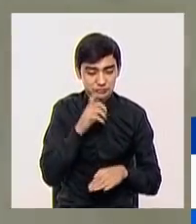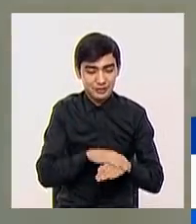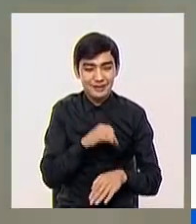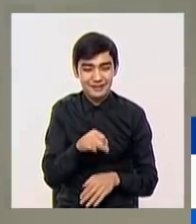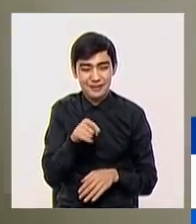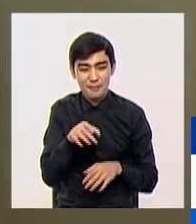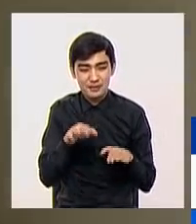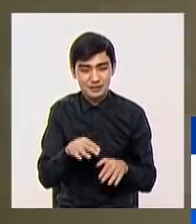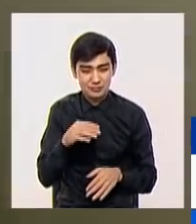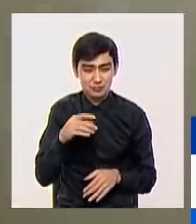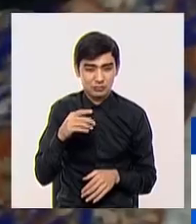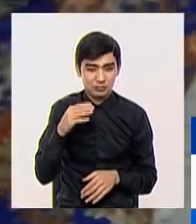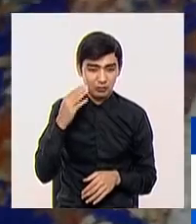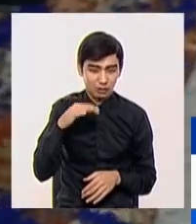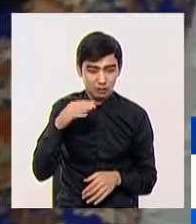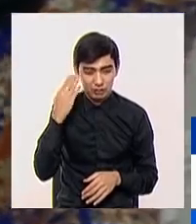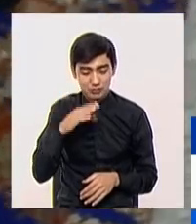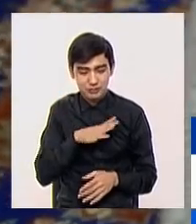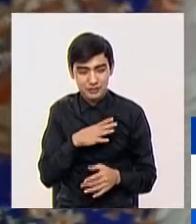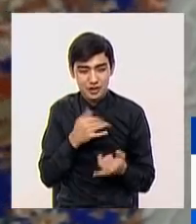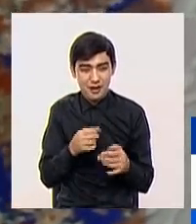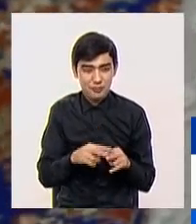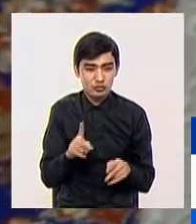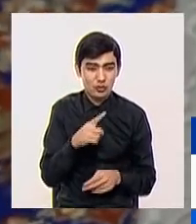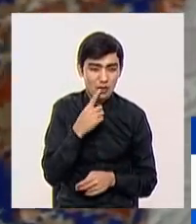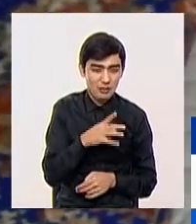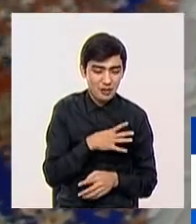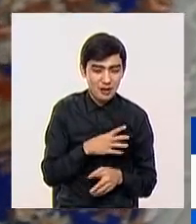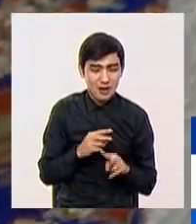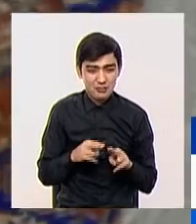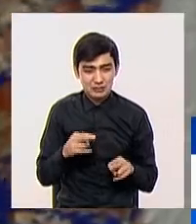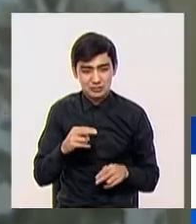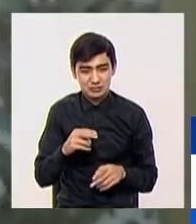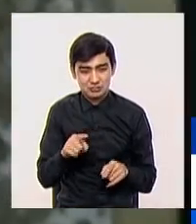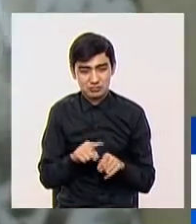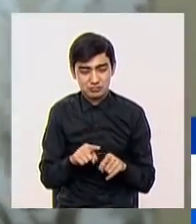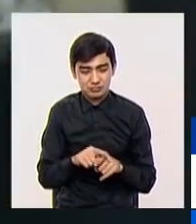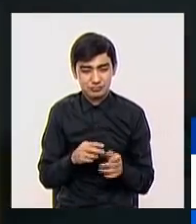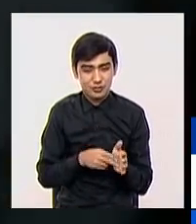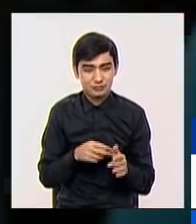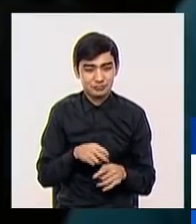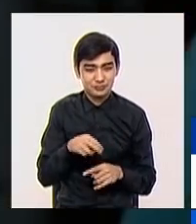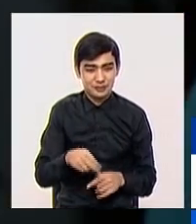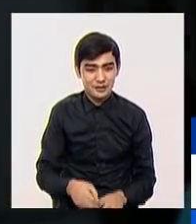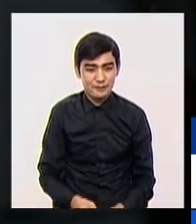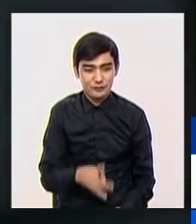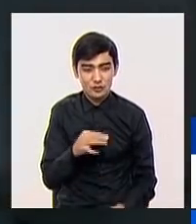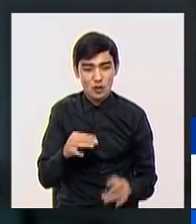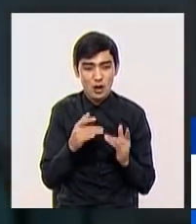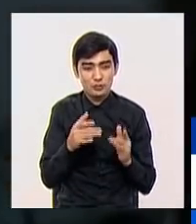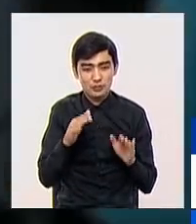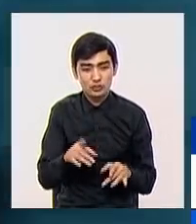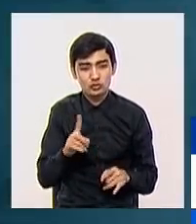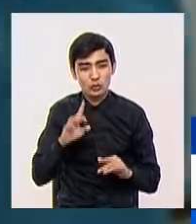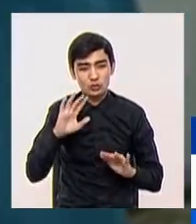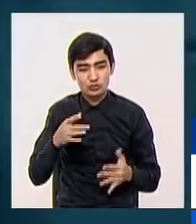өзінде Ринаттың есі кіресілі шығасылы. Дәл қазіргідей не айтып, не қойған білмейтін халде, дейді. Бірақ жатақханада не